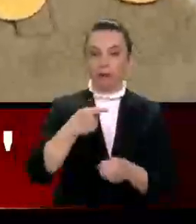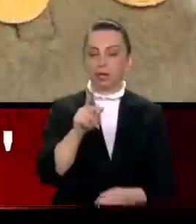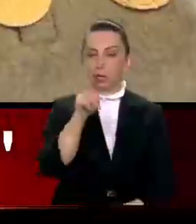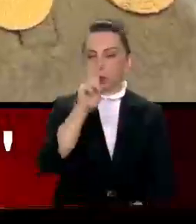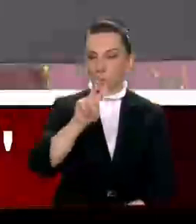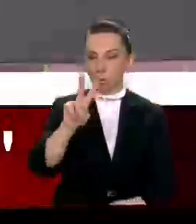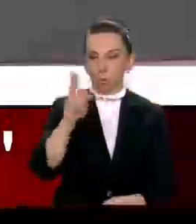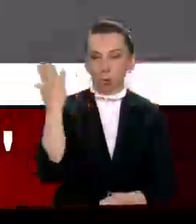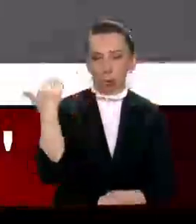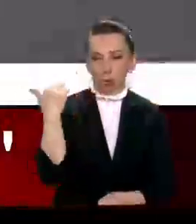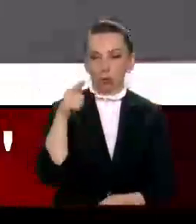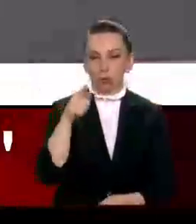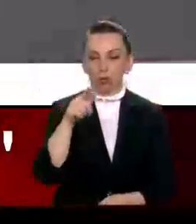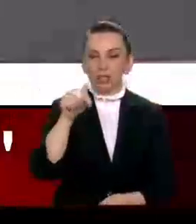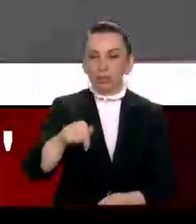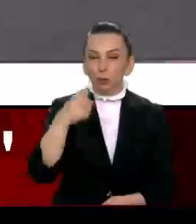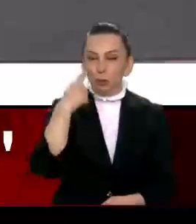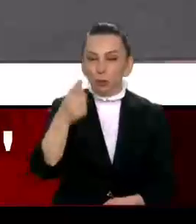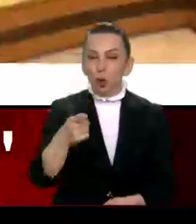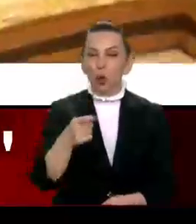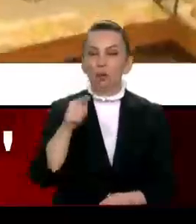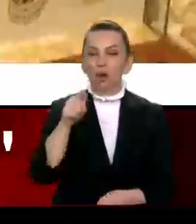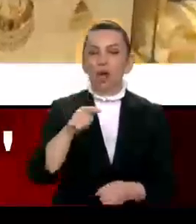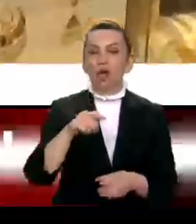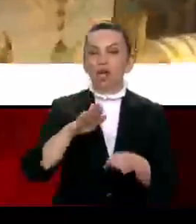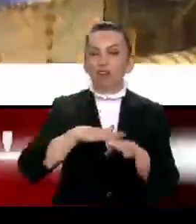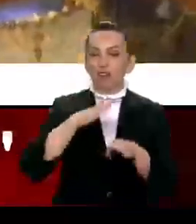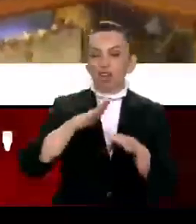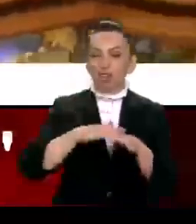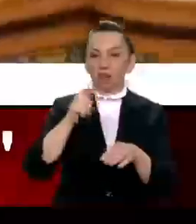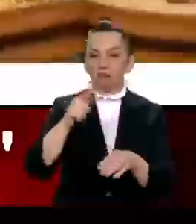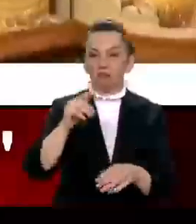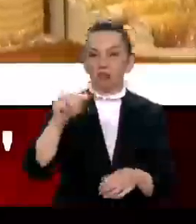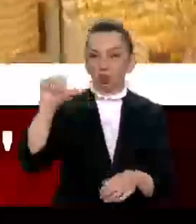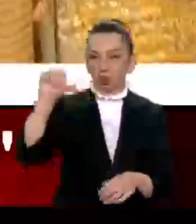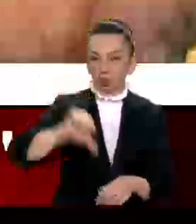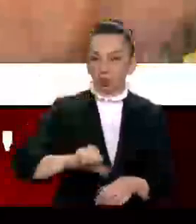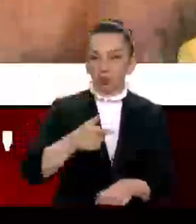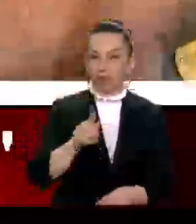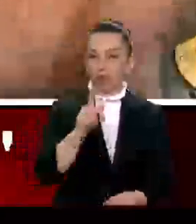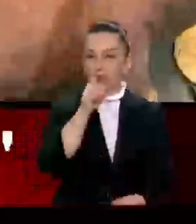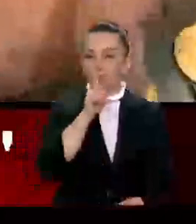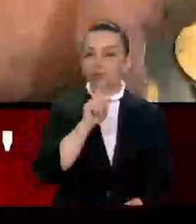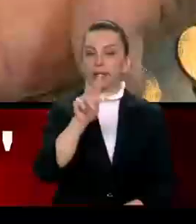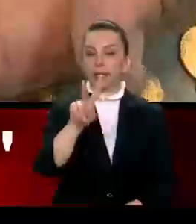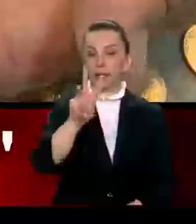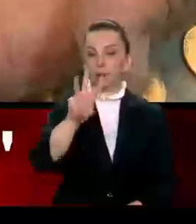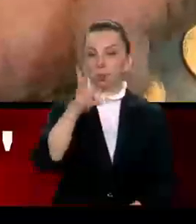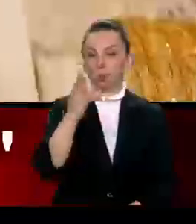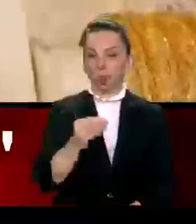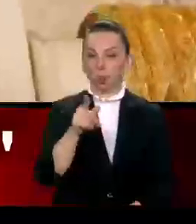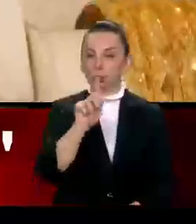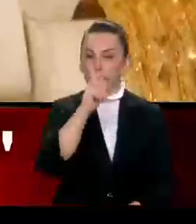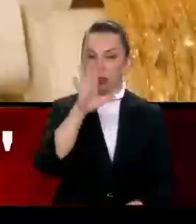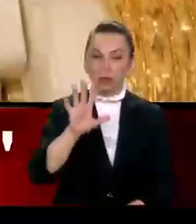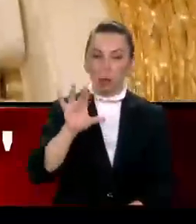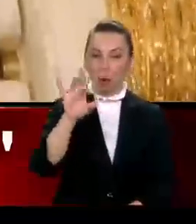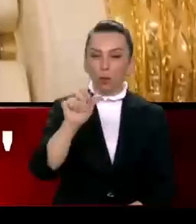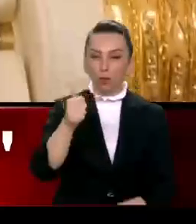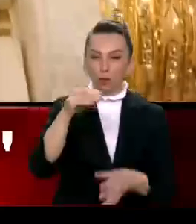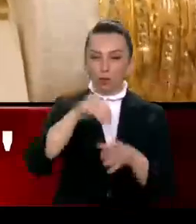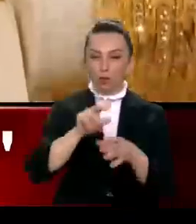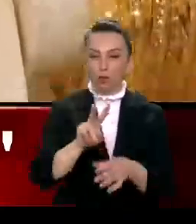liraya kadar çıkmıştı ama o gün itibariyle kademeli olarak düşüşe geçti ve bugün 1123 liradan işlem görüyor. Yani sadece 15